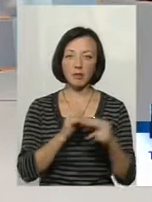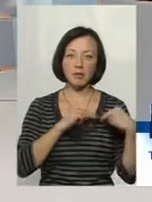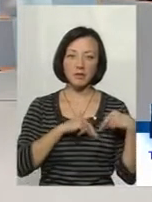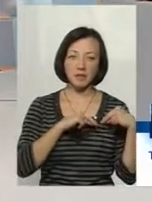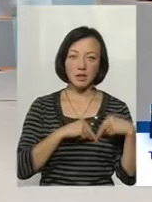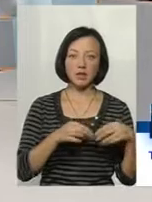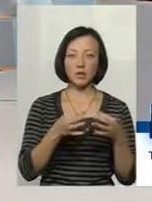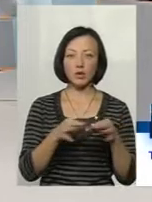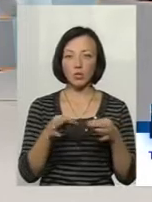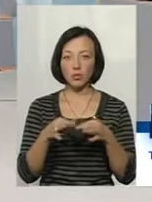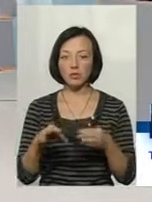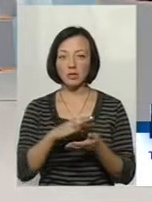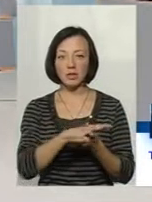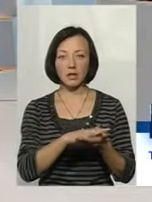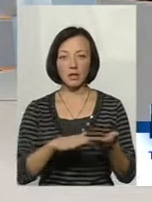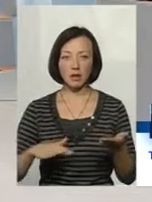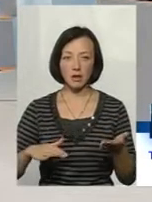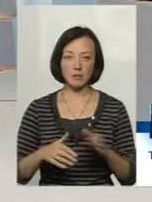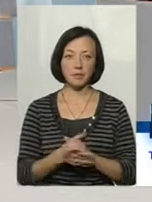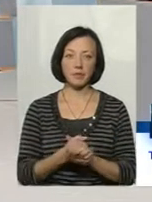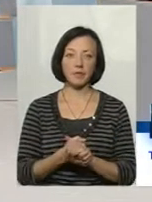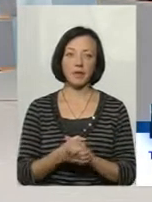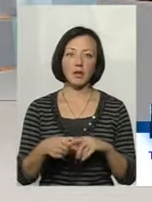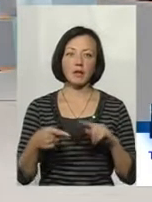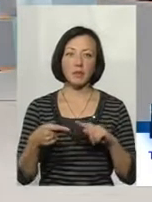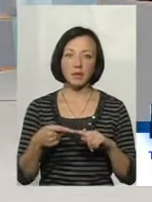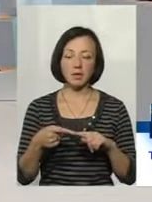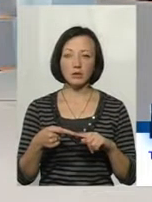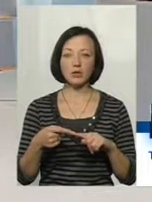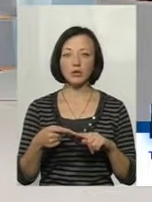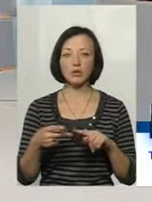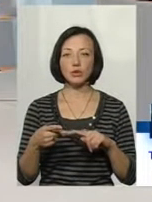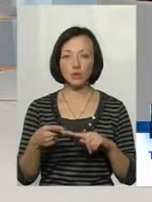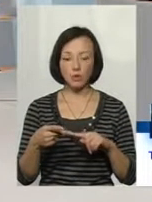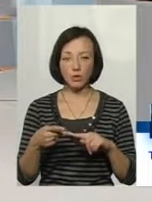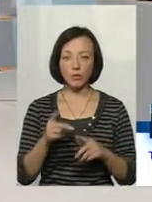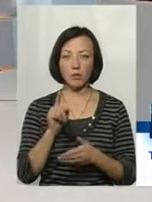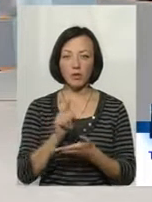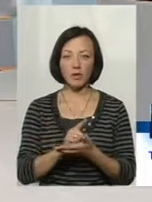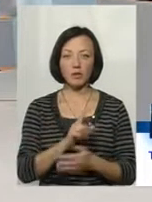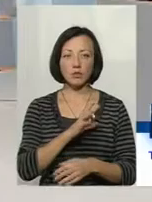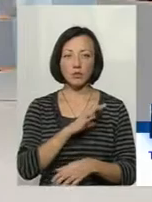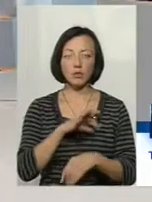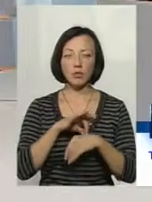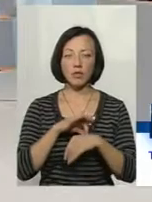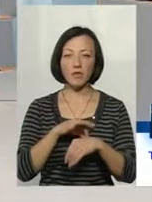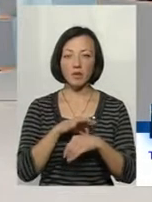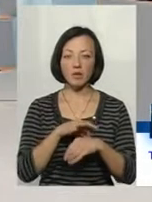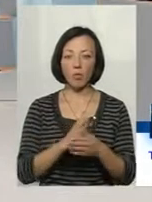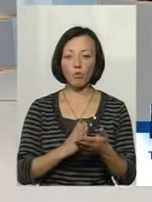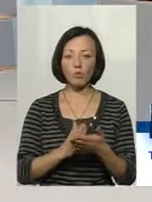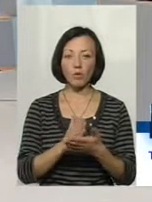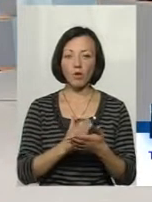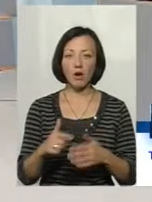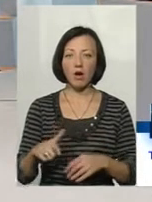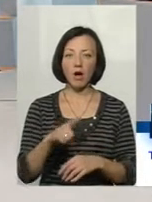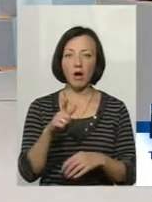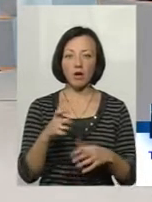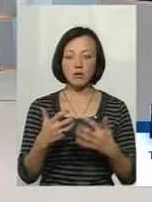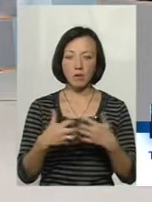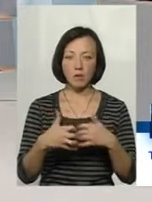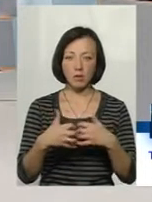відповідні дозволи і так далі. Це перше. Друге, повинно бути проведене сезонне обслуговування газового